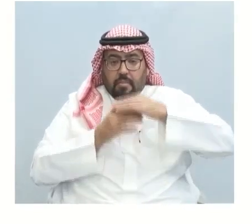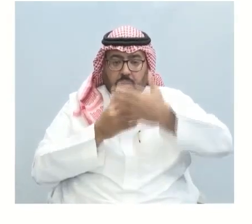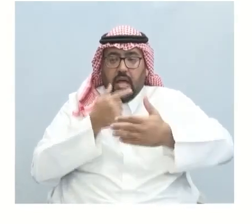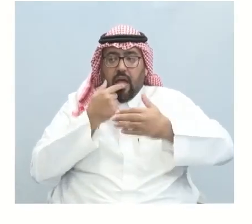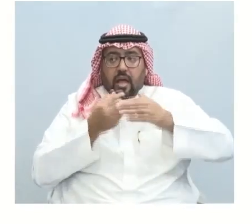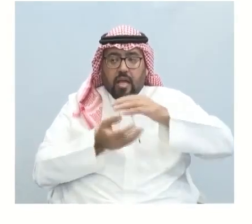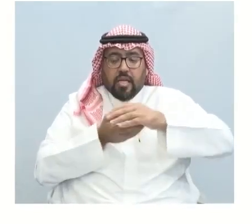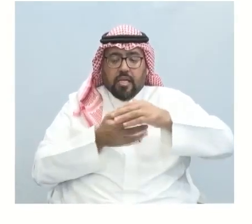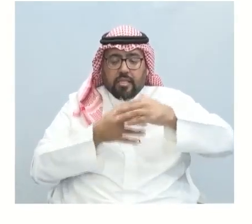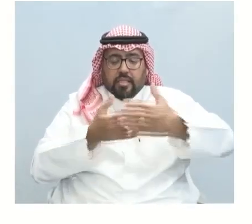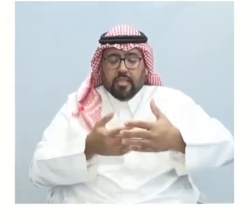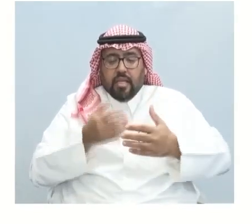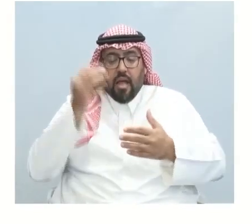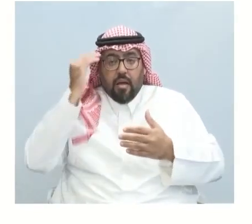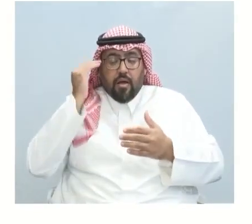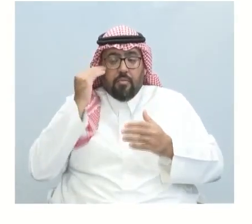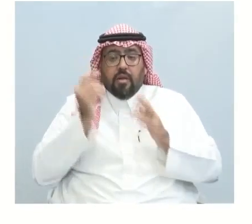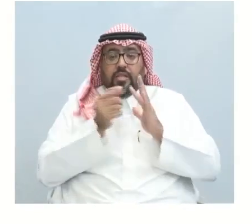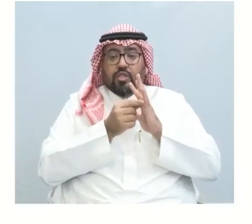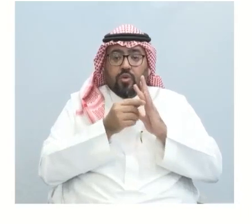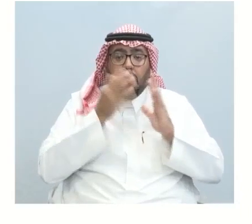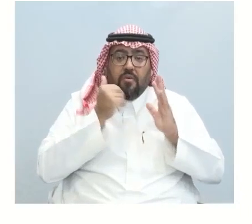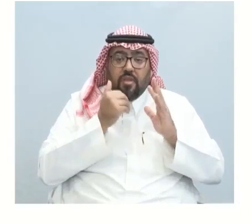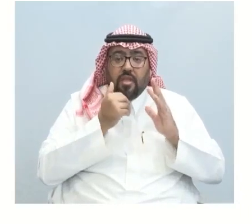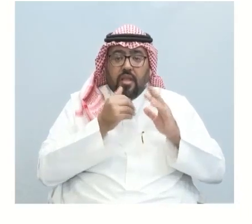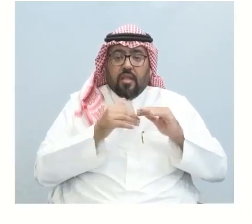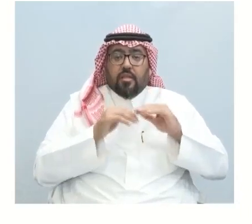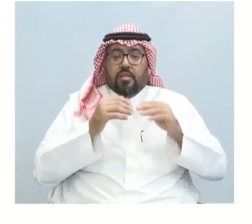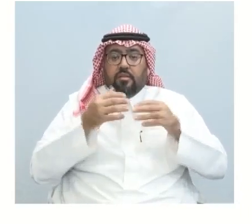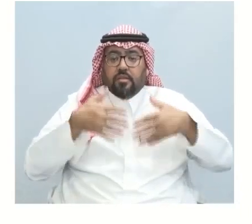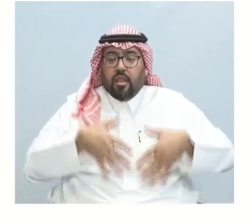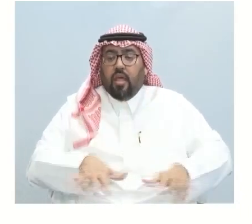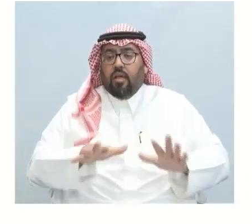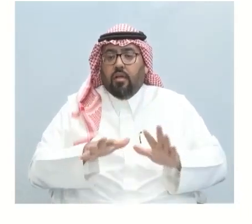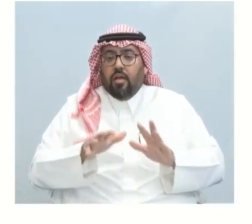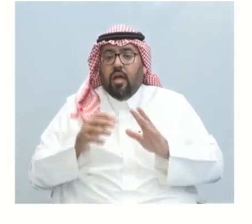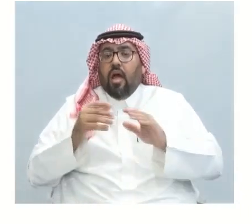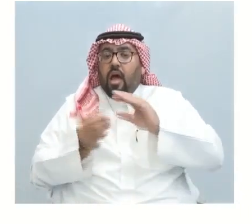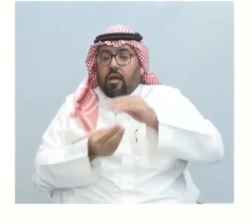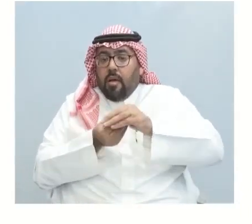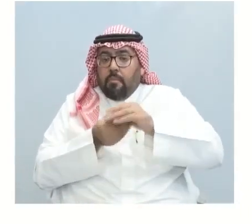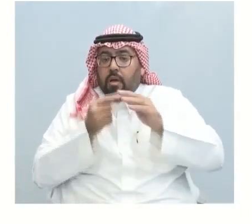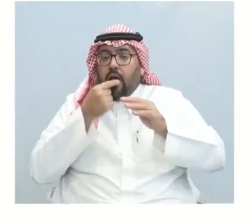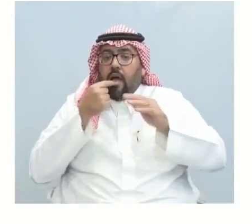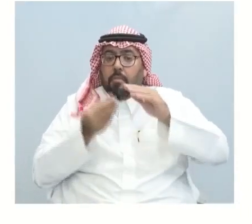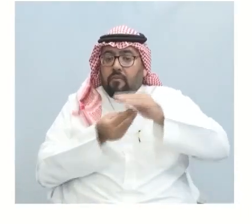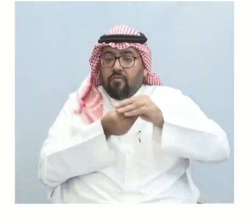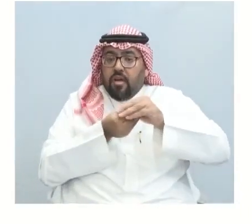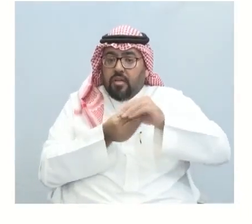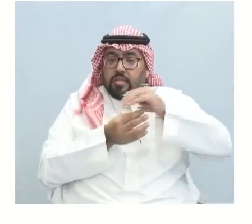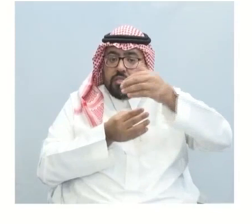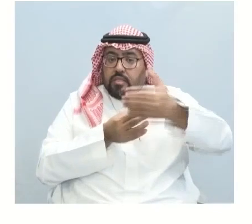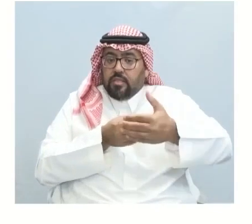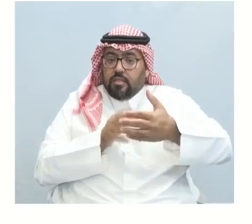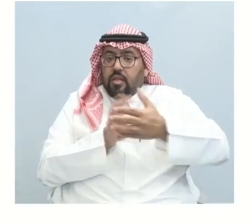الطمث عند المراه الغير متزوجه والمراه الغير حامل الان الامر مختلف خصبت هذه البيضه هنالك حاجه